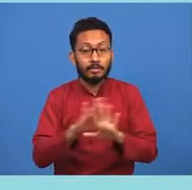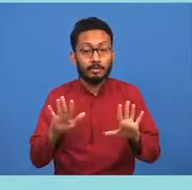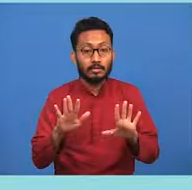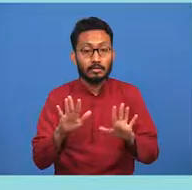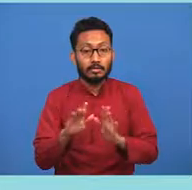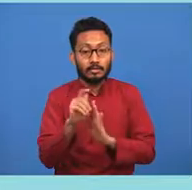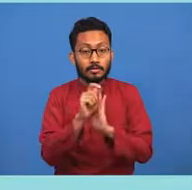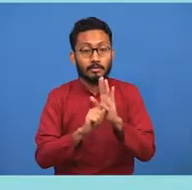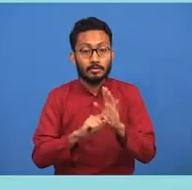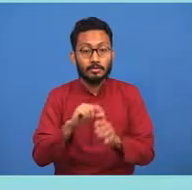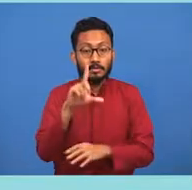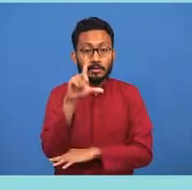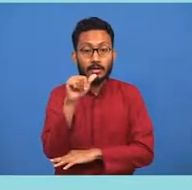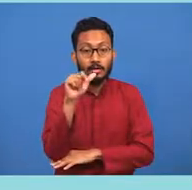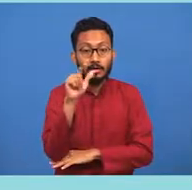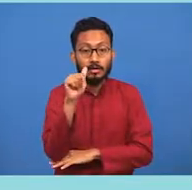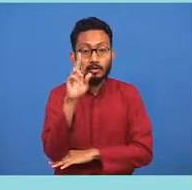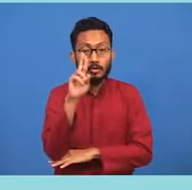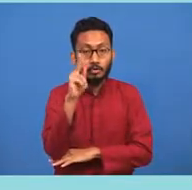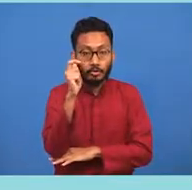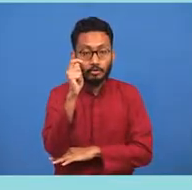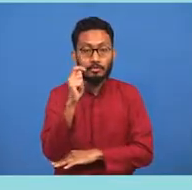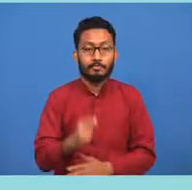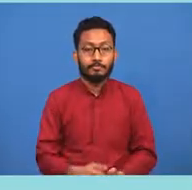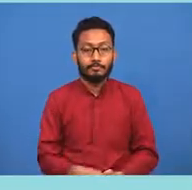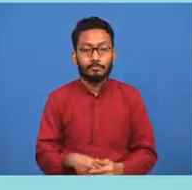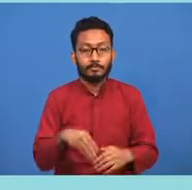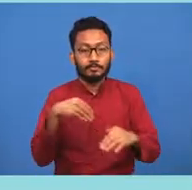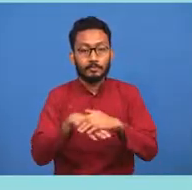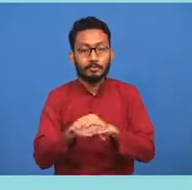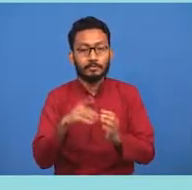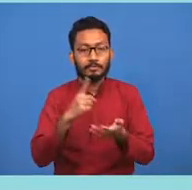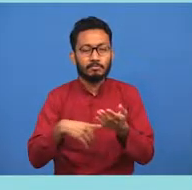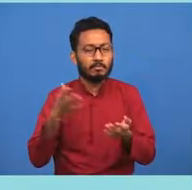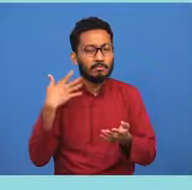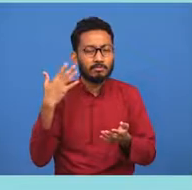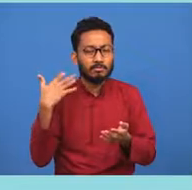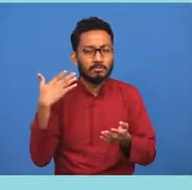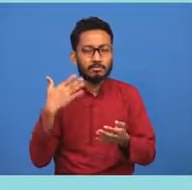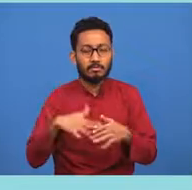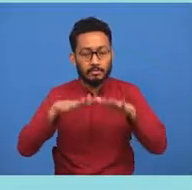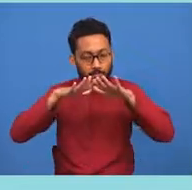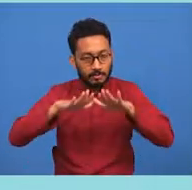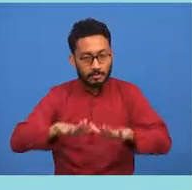Adakah tenaga haba dibebaskan atau diserap bagi tindak balas pemendekkan?